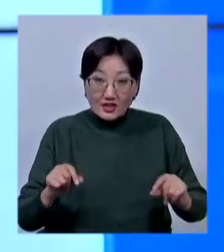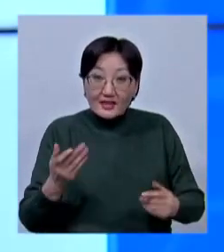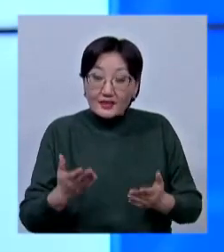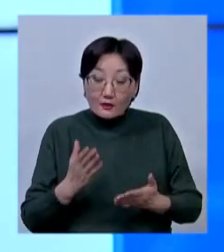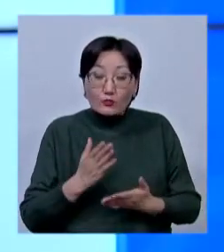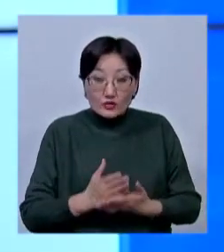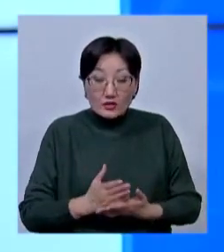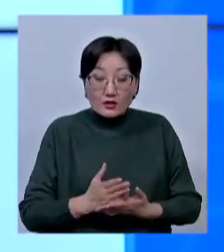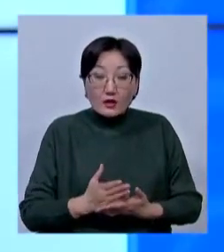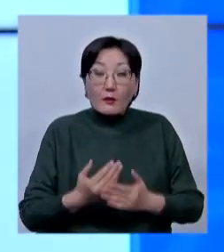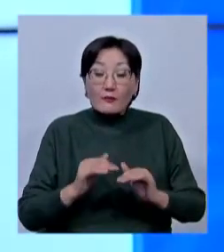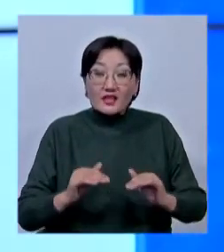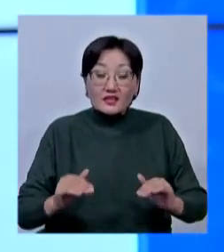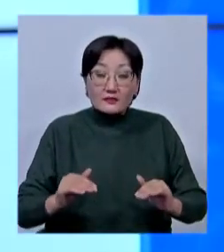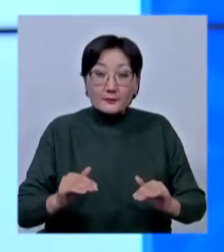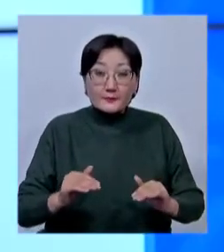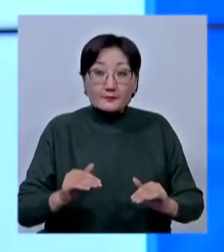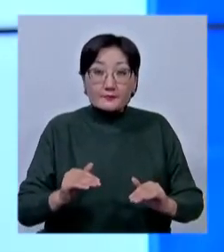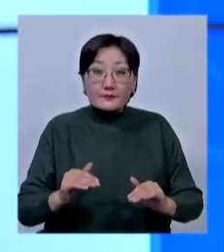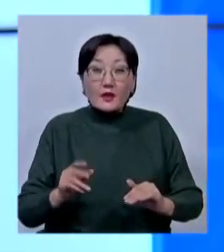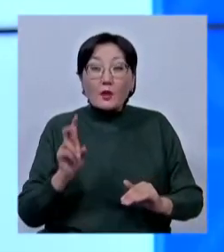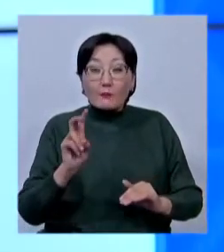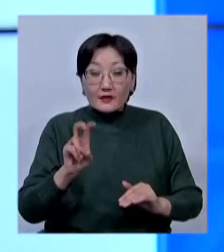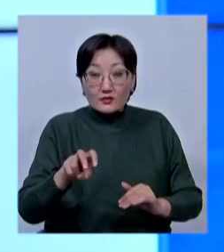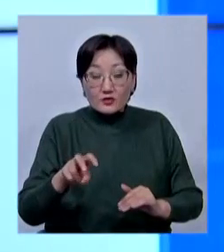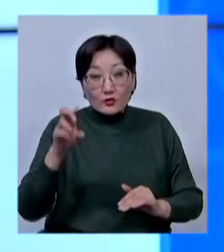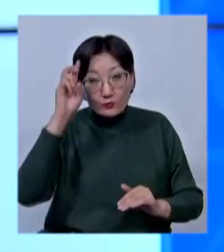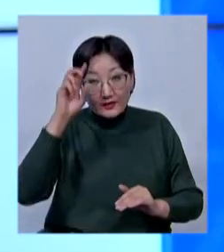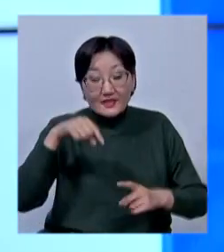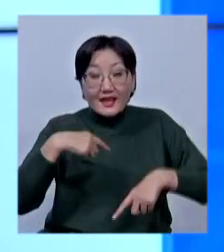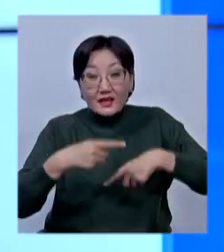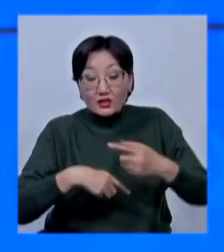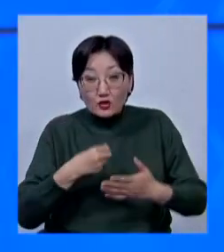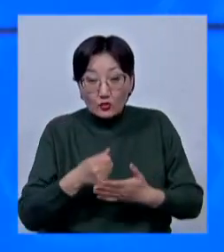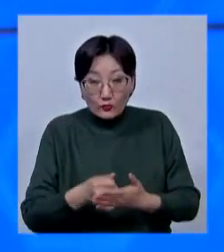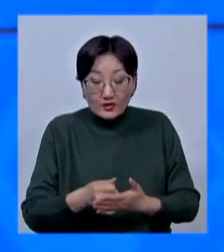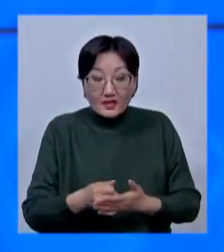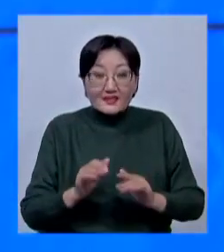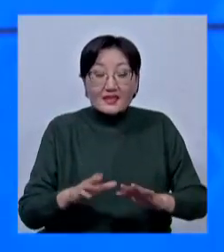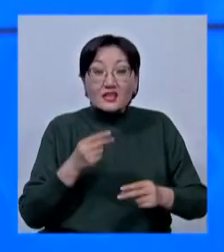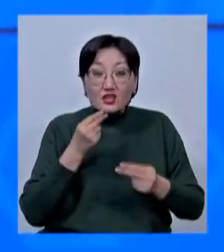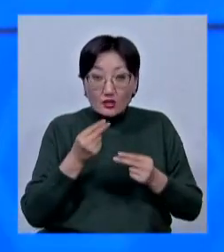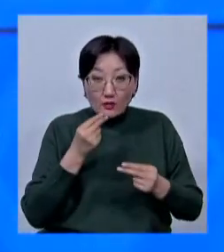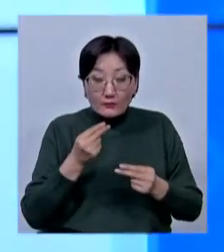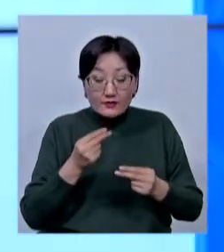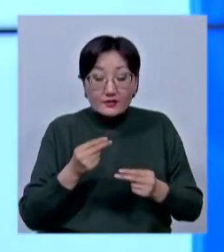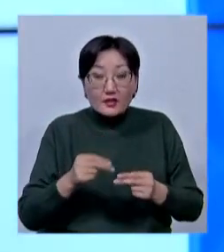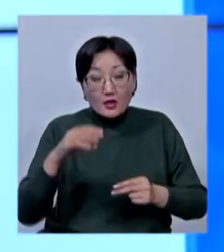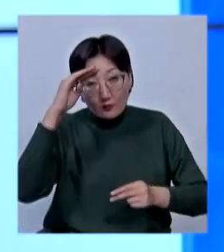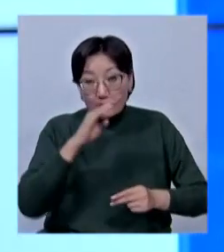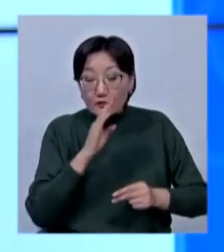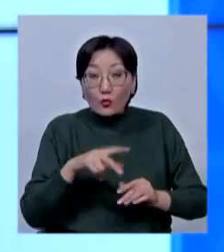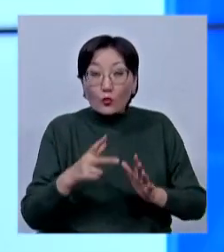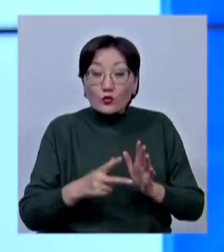енді баланың жаңағы ол баруы ол үкімет арқылы төленеді. Ол жерде тек қана тамаққа ғана ата-ана ақша